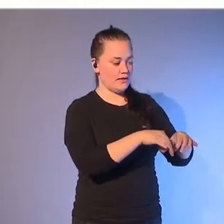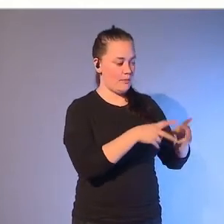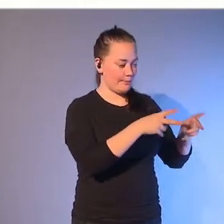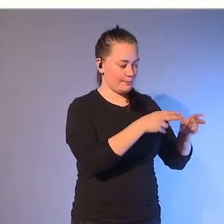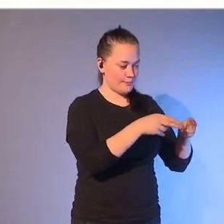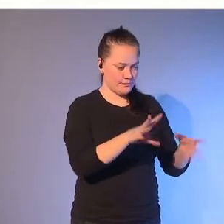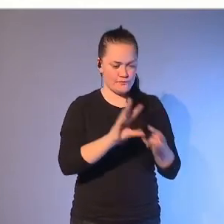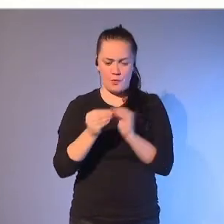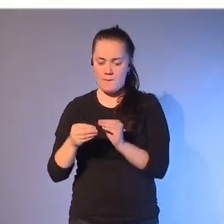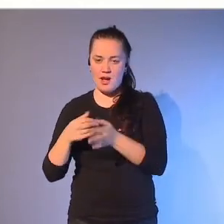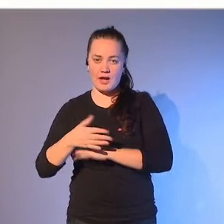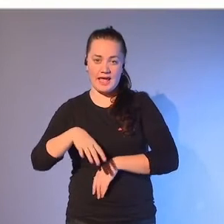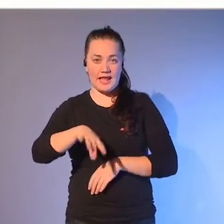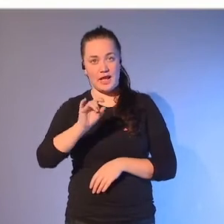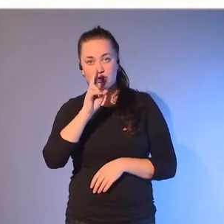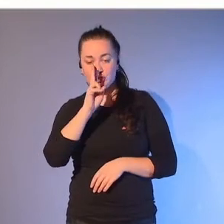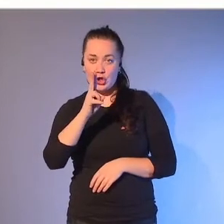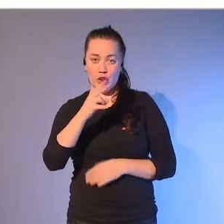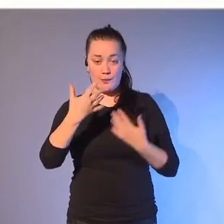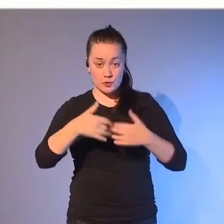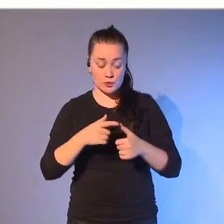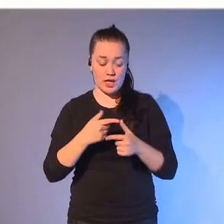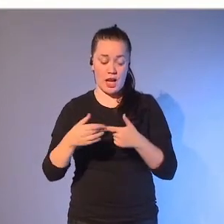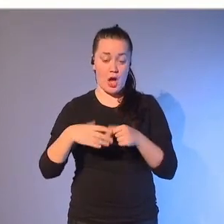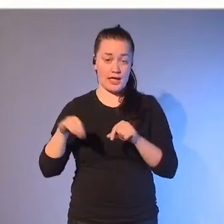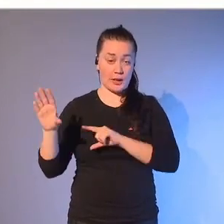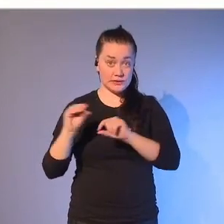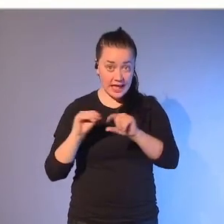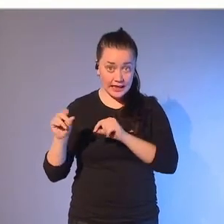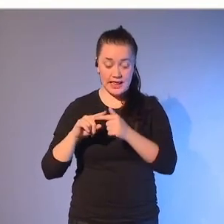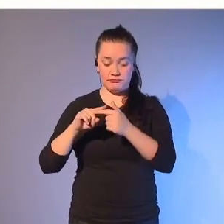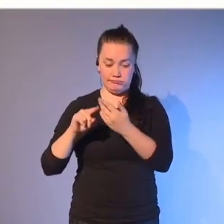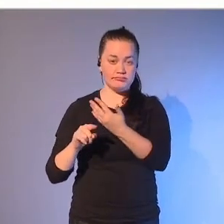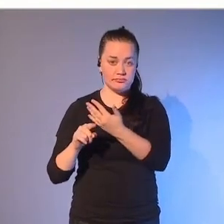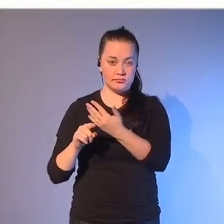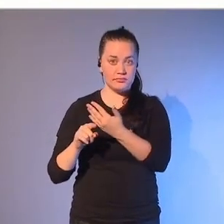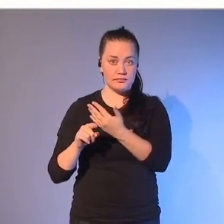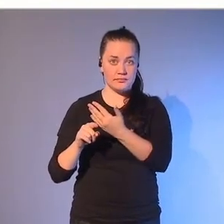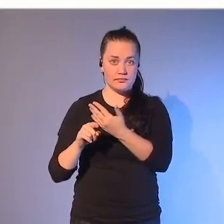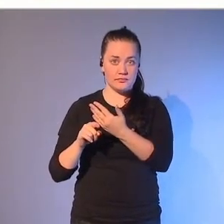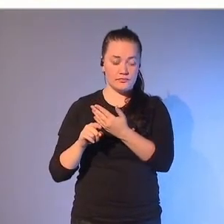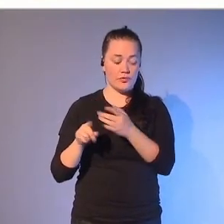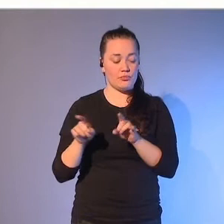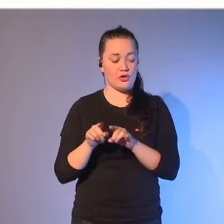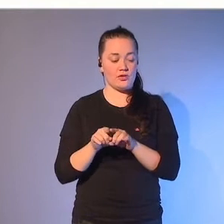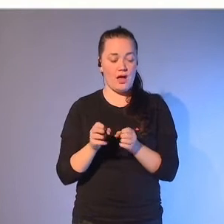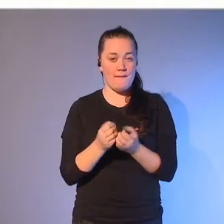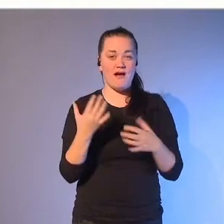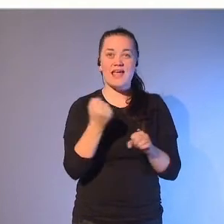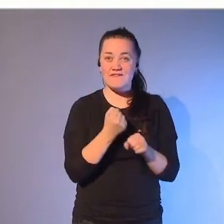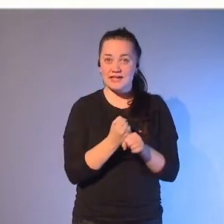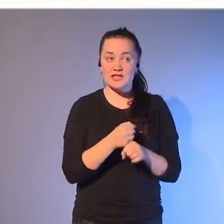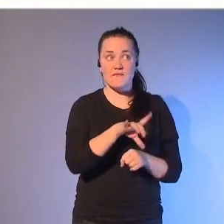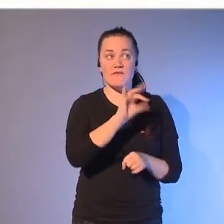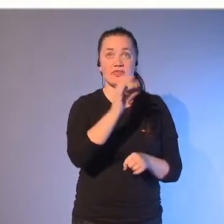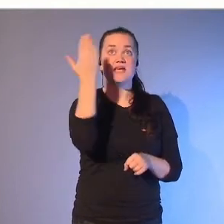dagsnyttsproduksjoner, de lager konserter og så videre. Og til det har de da en hel rekke av de verktøyene som fantes